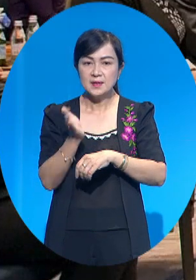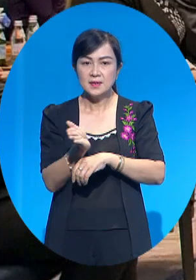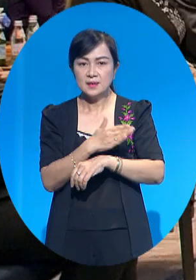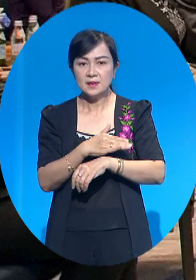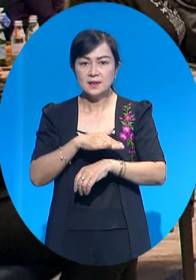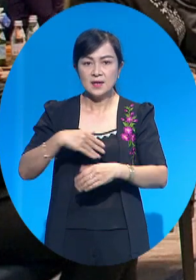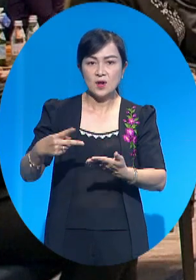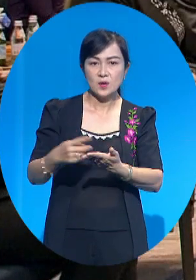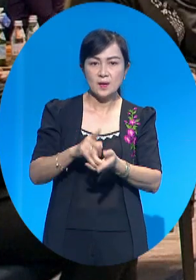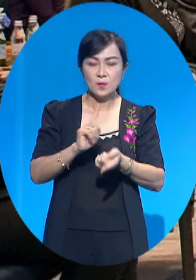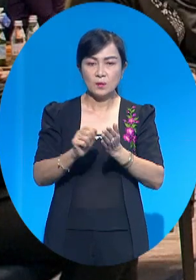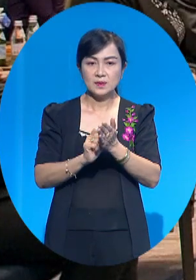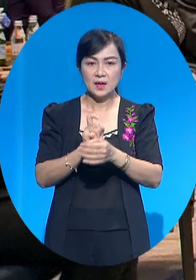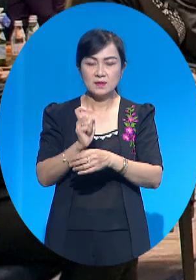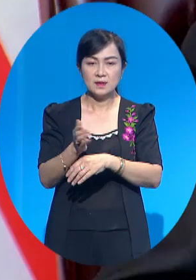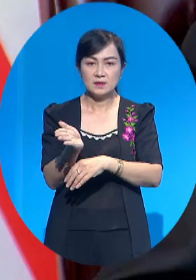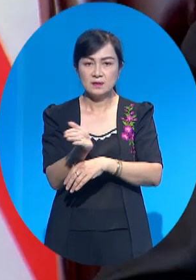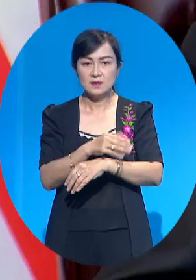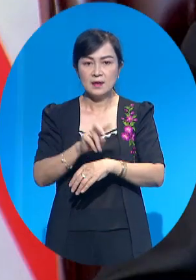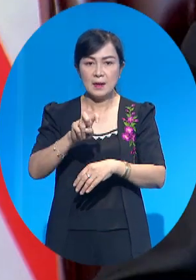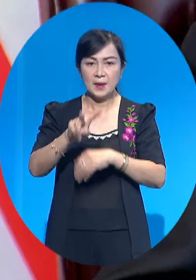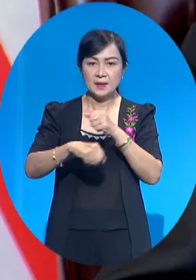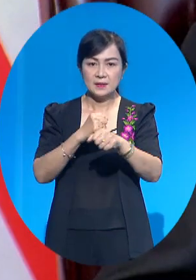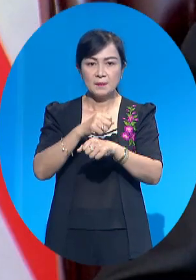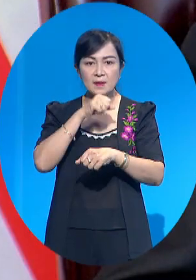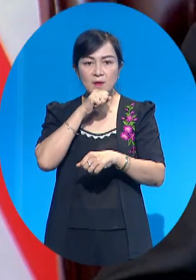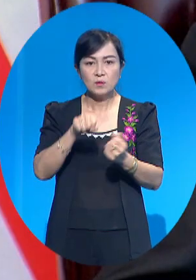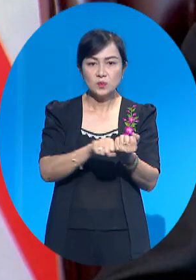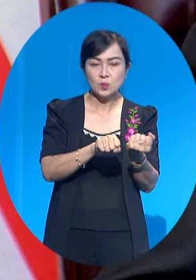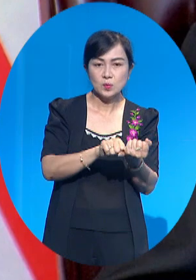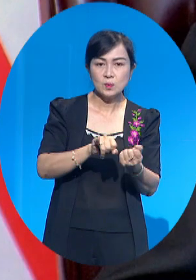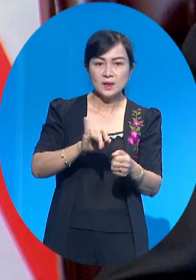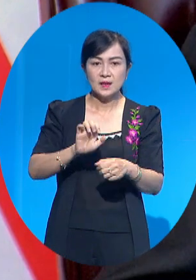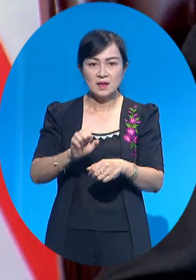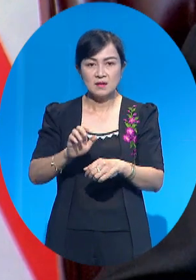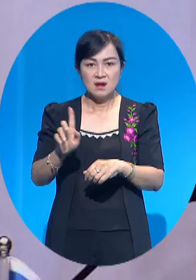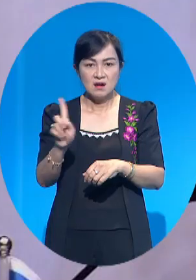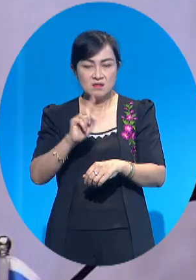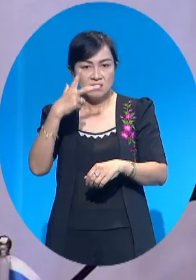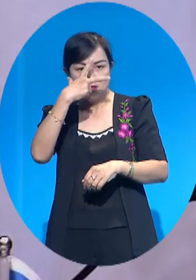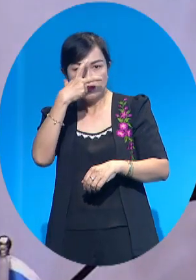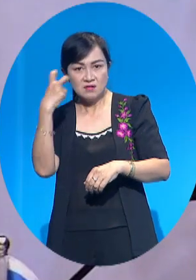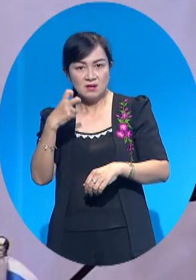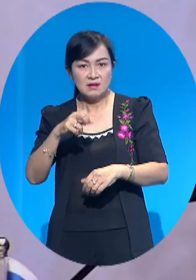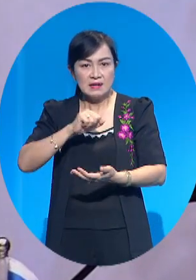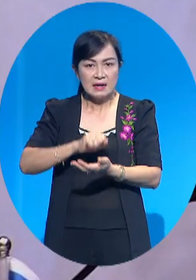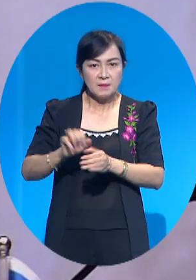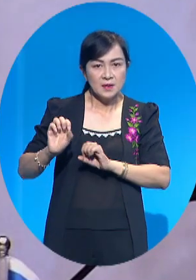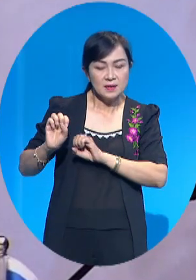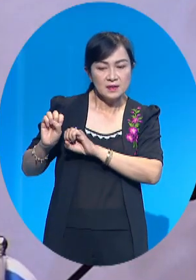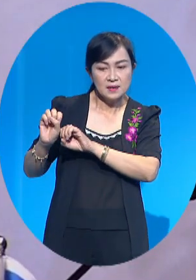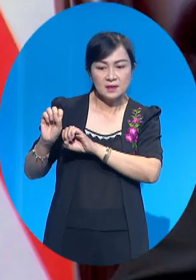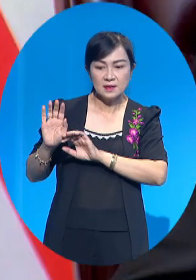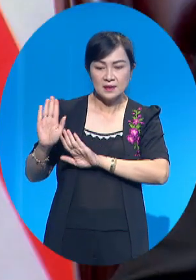sau sự kiện ngày 11 tháng 9 cách đây 22 năm ông thúc dục Israel Đừng để sự giận dữ lấn ác lý trí khi đáp trả cuộc tấn công của